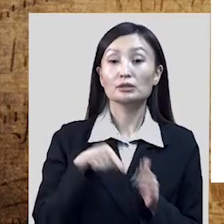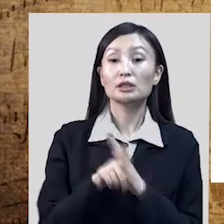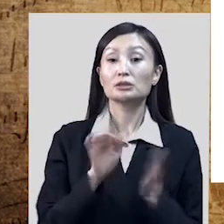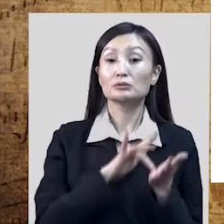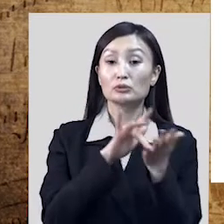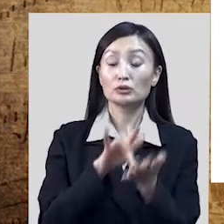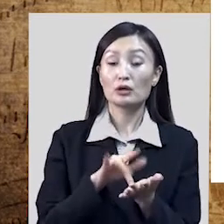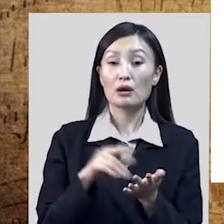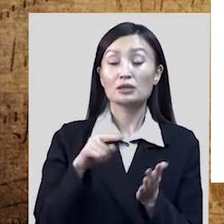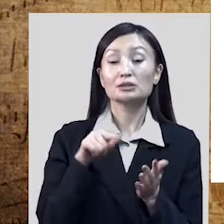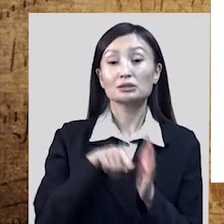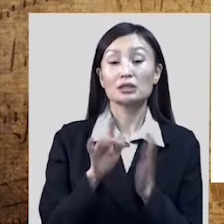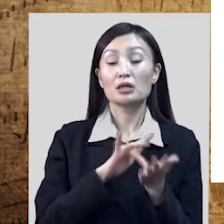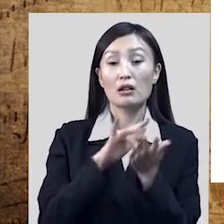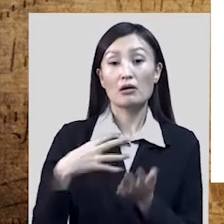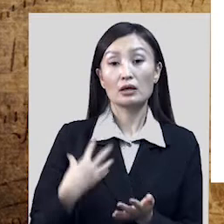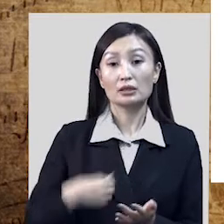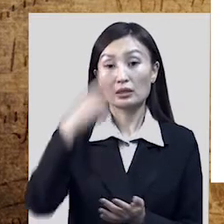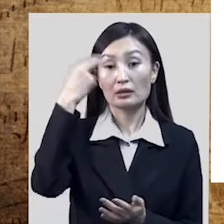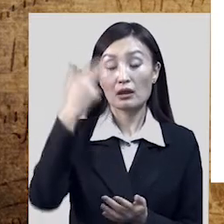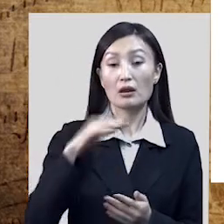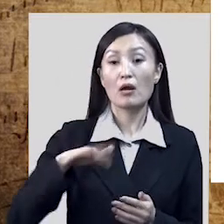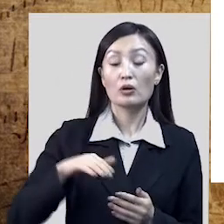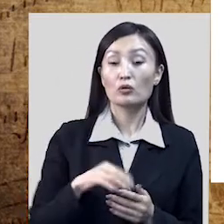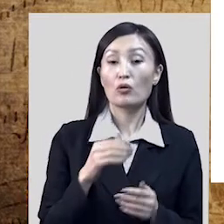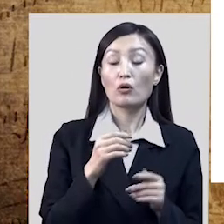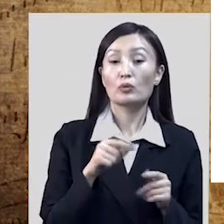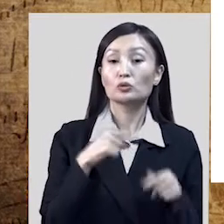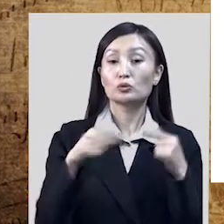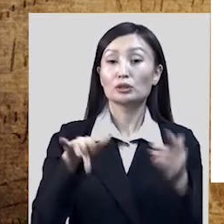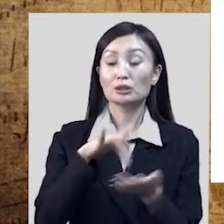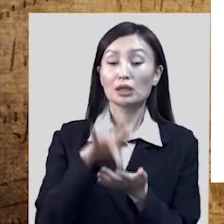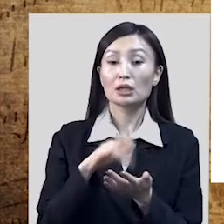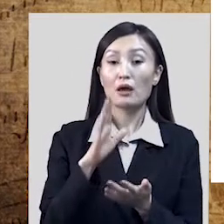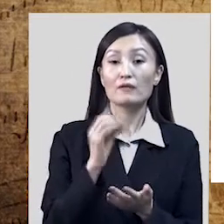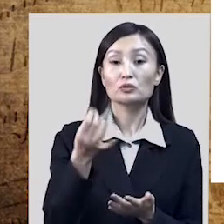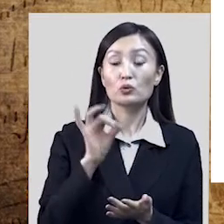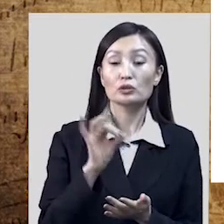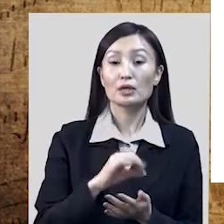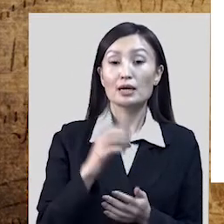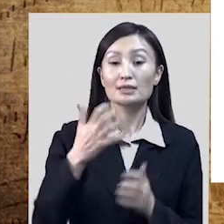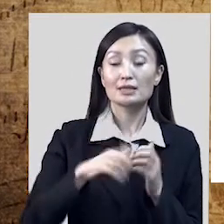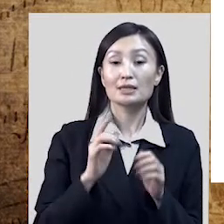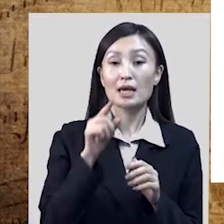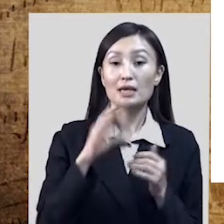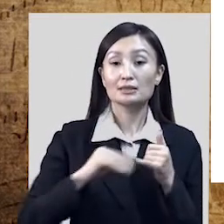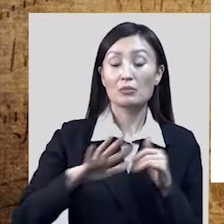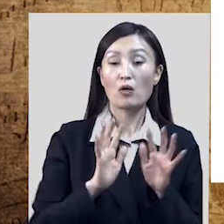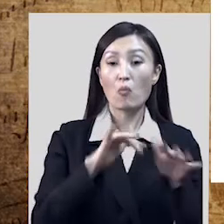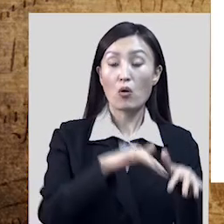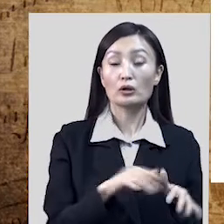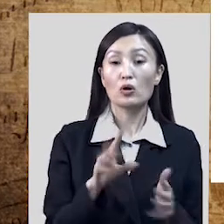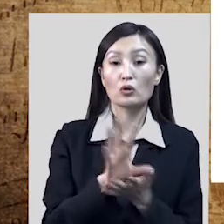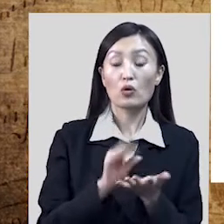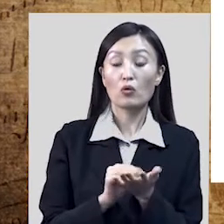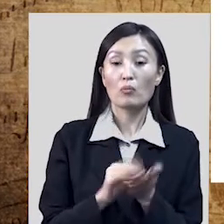привел его во францию и италию а затем в антиохию и другие города восточного средиземноморья он вернулся с копия книги